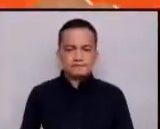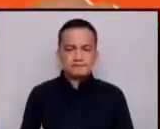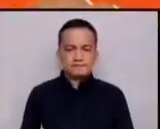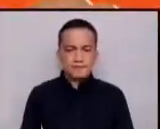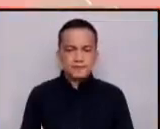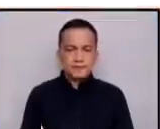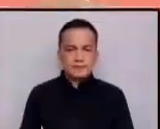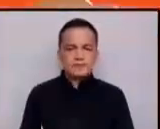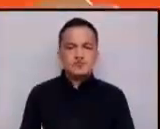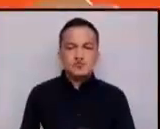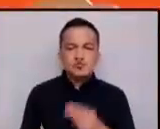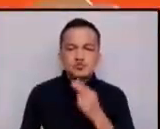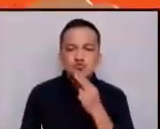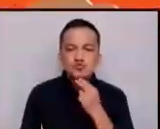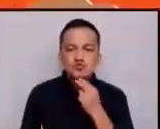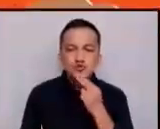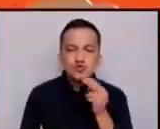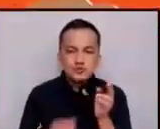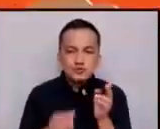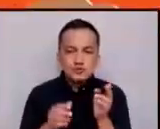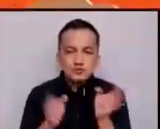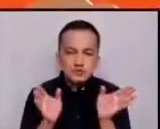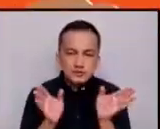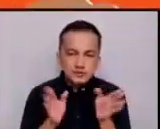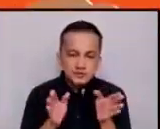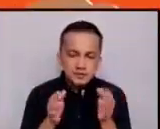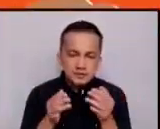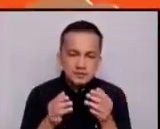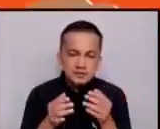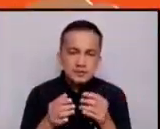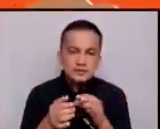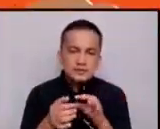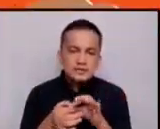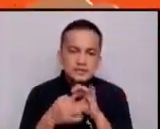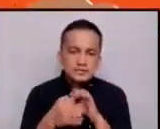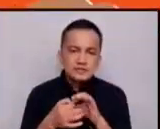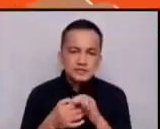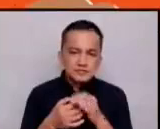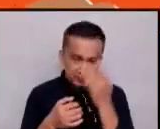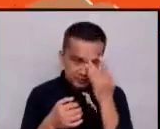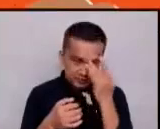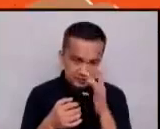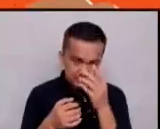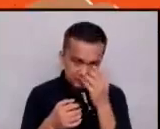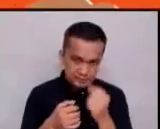Cute, maliit, clingy, at magaling mag-memorize.